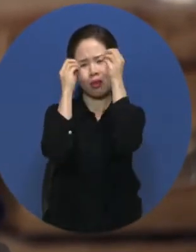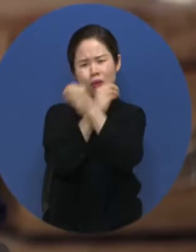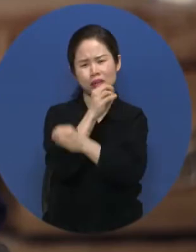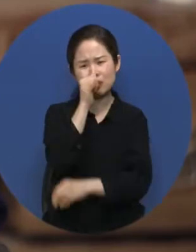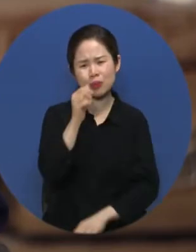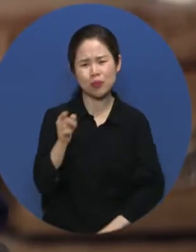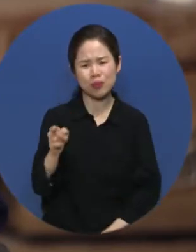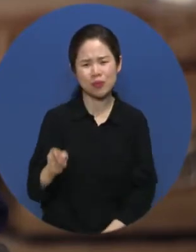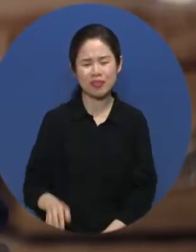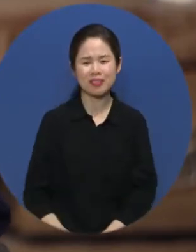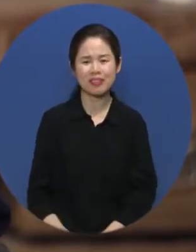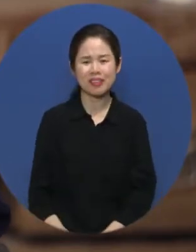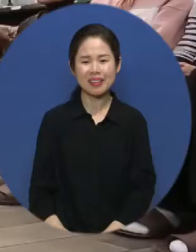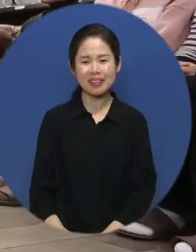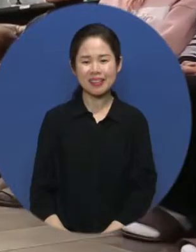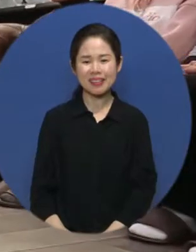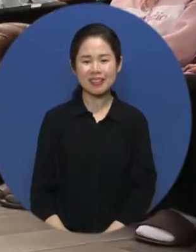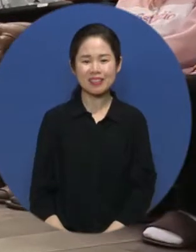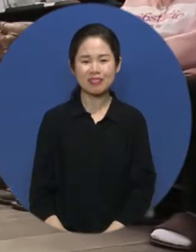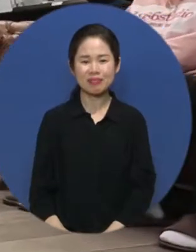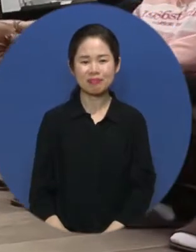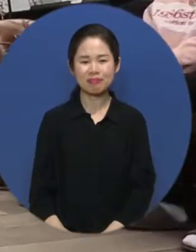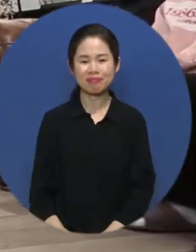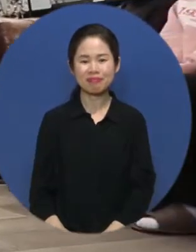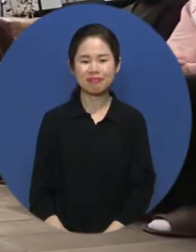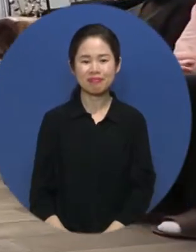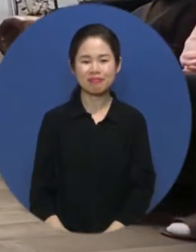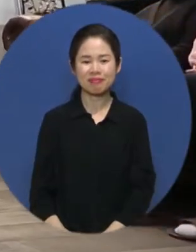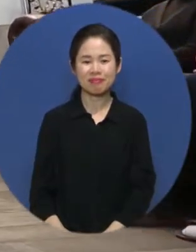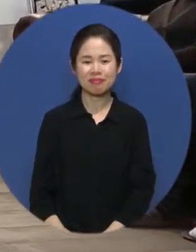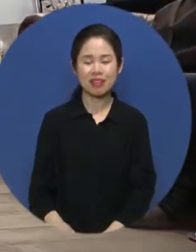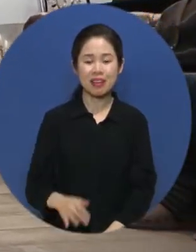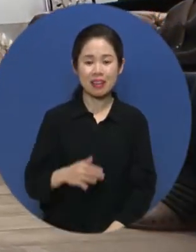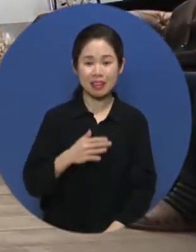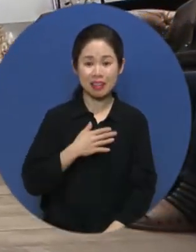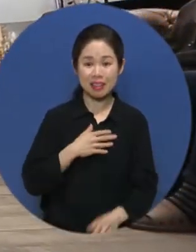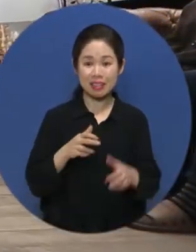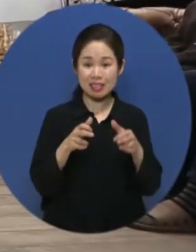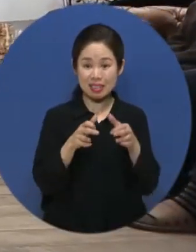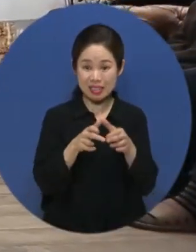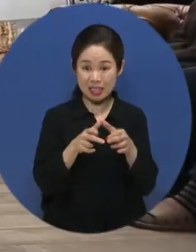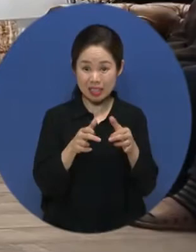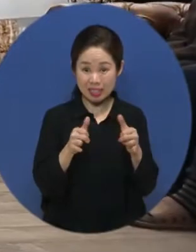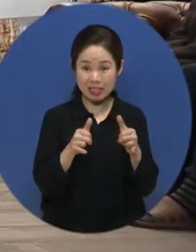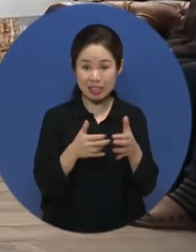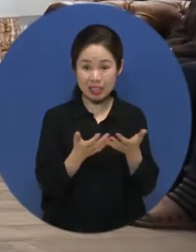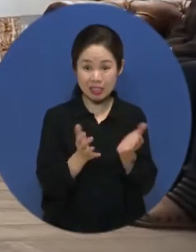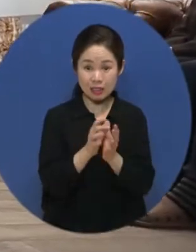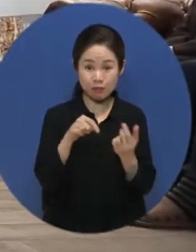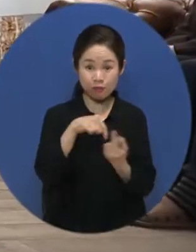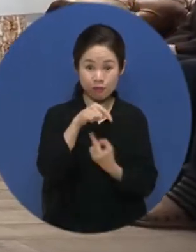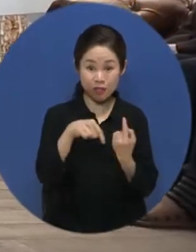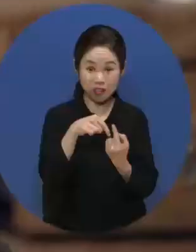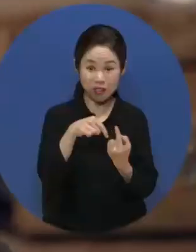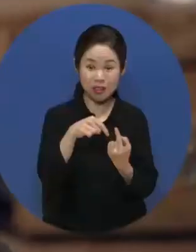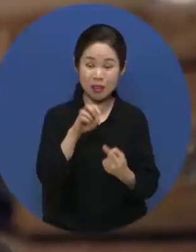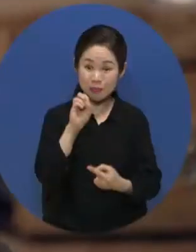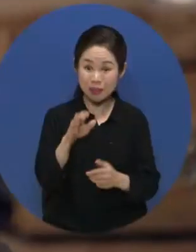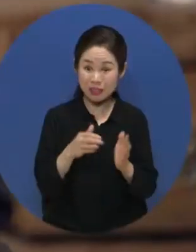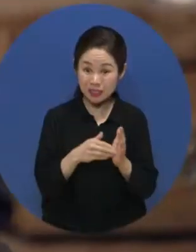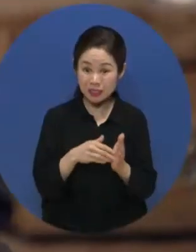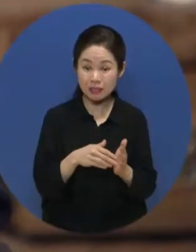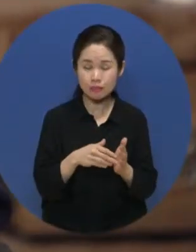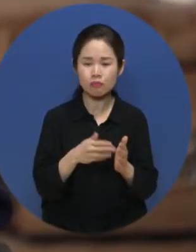하세요. 제가 지금까지 살면서 아까 말씀드렸잖아요. 저와 같은 장애를 갖고 있는 분들의 단체를 운영을 했었다고.